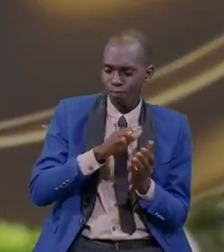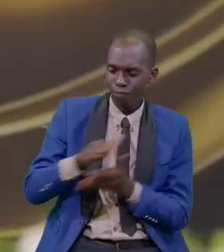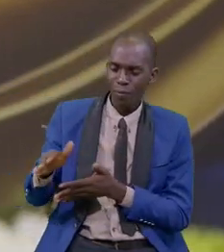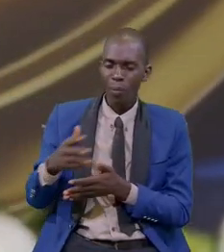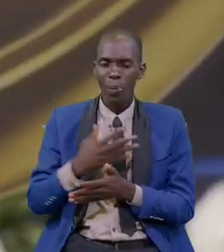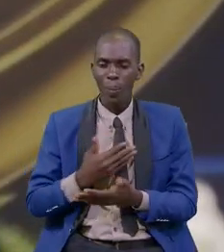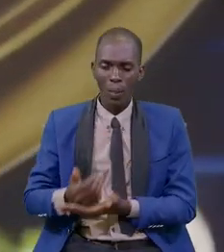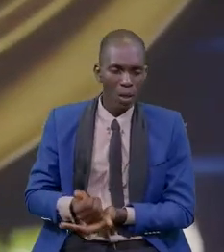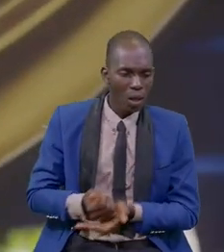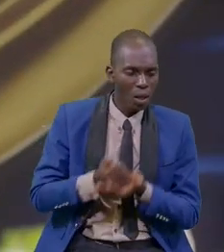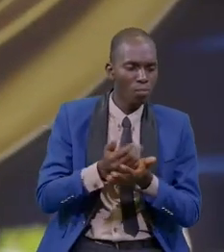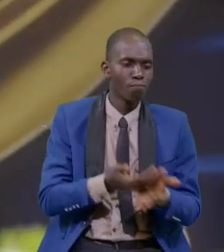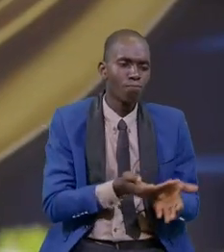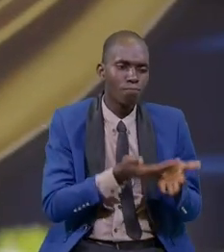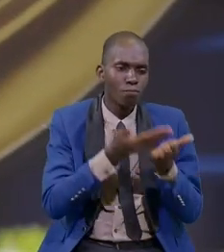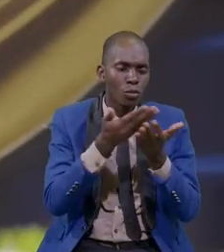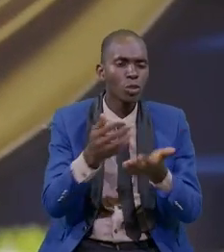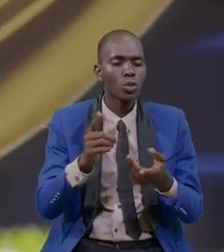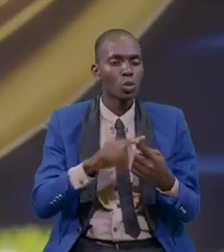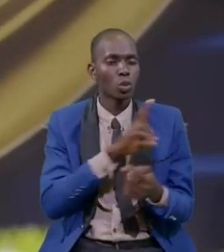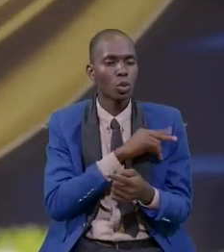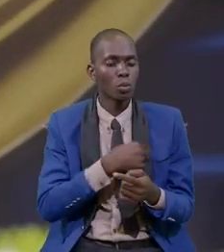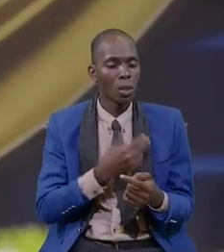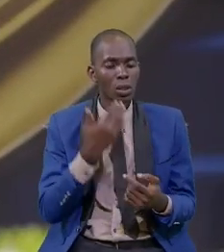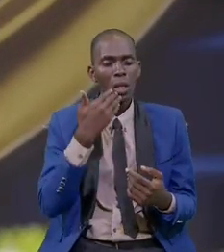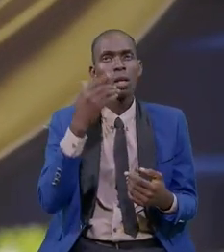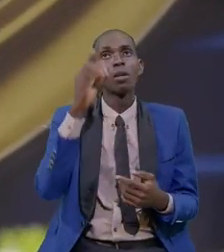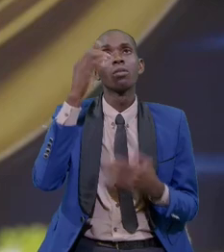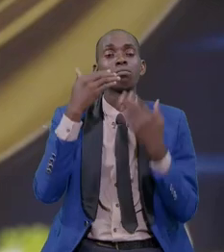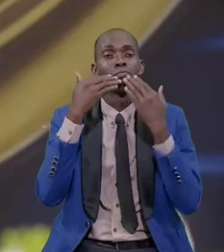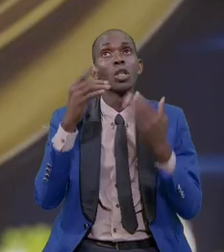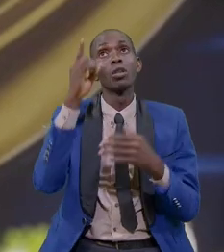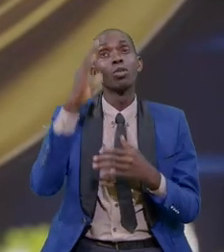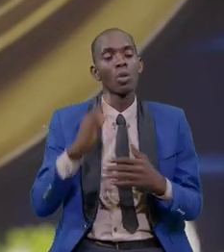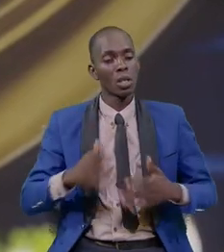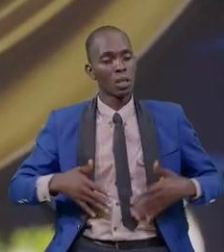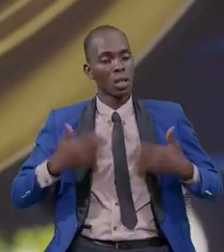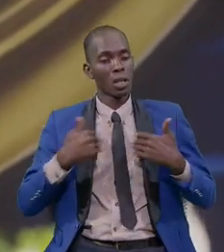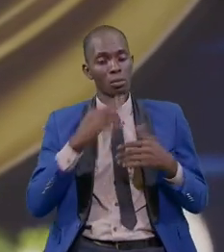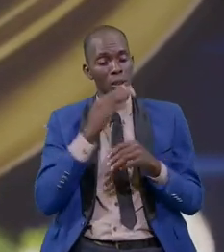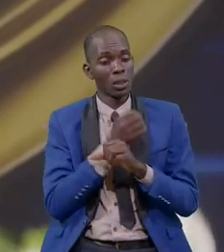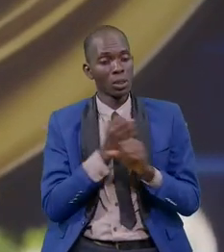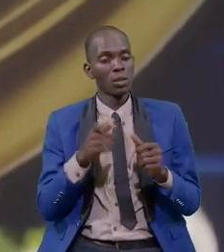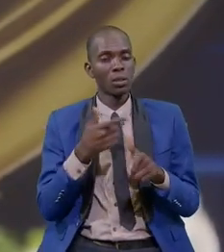l'amènes à l'hôpital. Oh Dieu merci, Dieu merci. Une vie a été sauvée. Tu seras récompensé au ciel pour